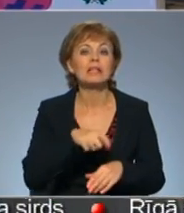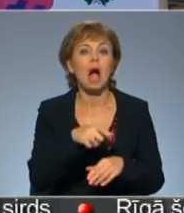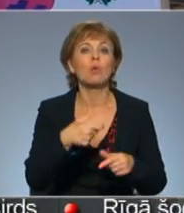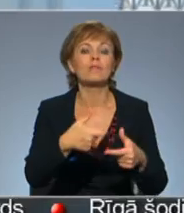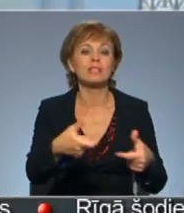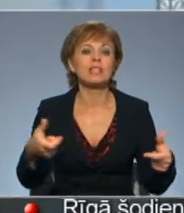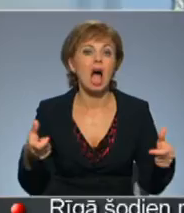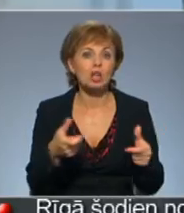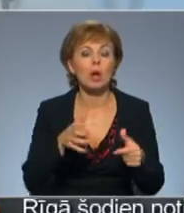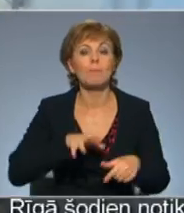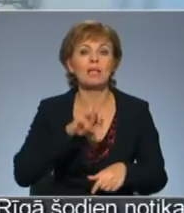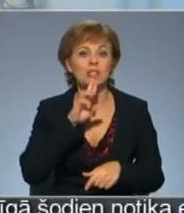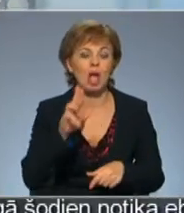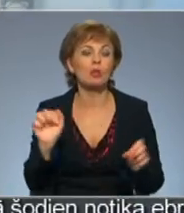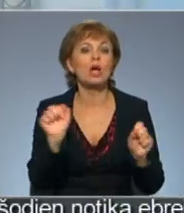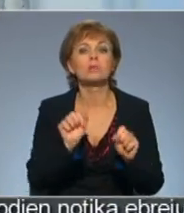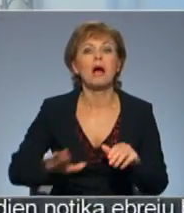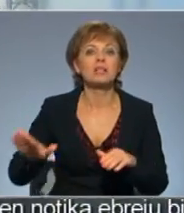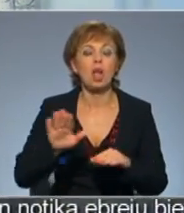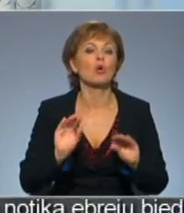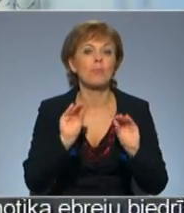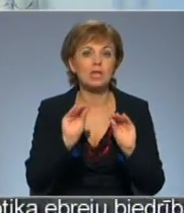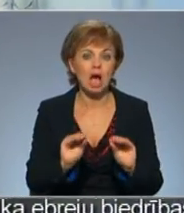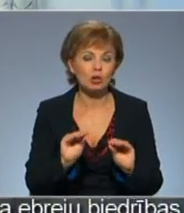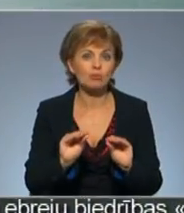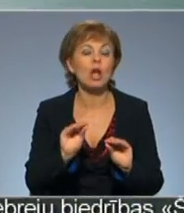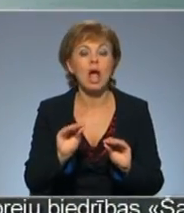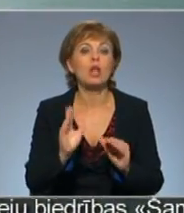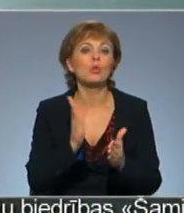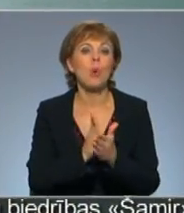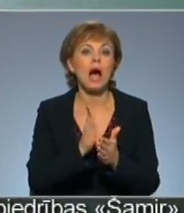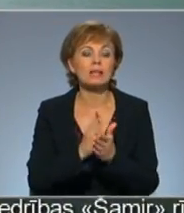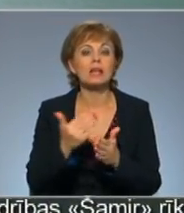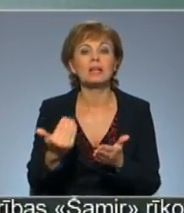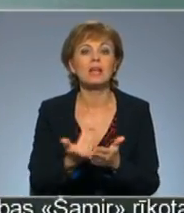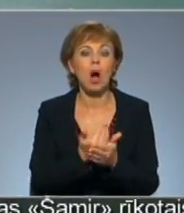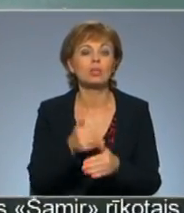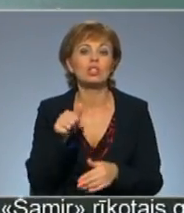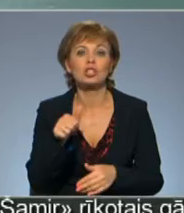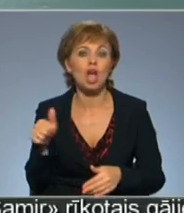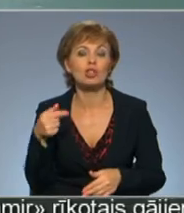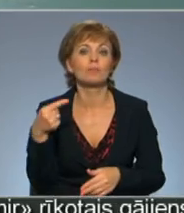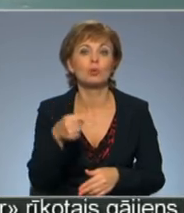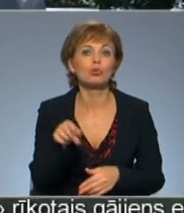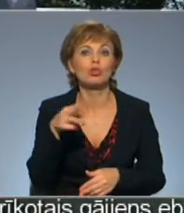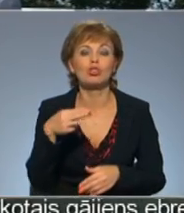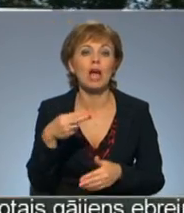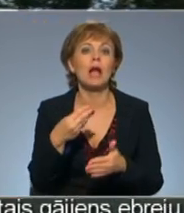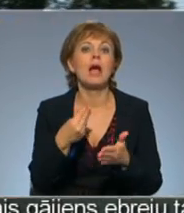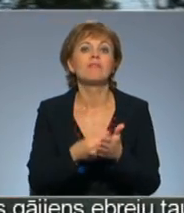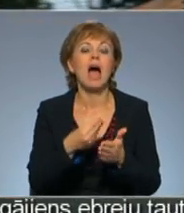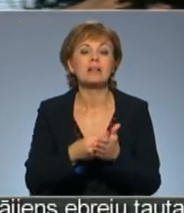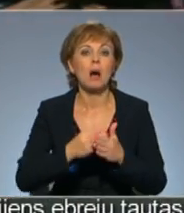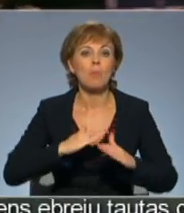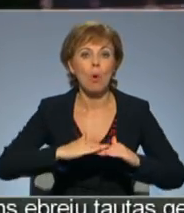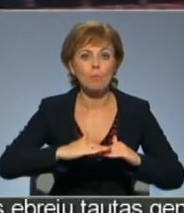pēc nedēļas, tāpēc sporta laukuma iekārtošana svētkiem rit pilnā sparā. Jaunā gandrīz 600 000 eiro vērtā mobilā grīda jau uzklāta